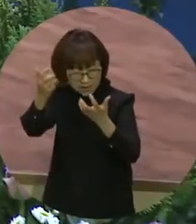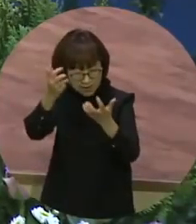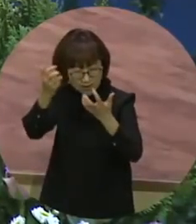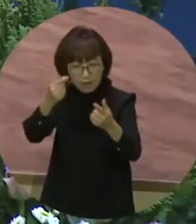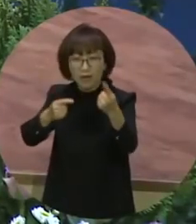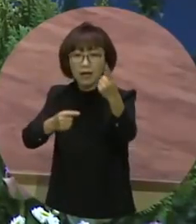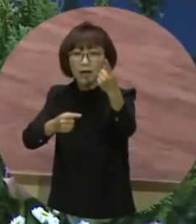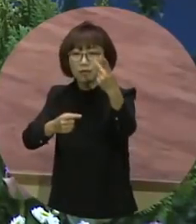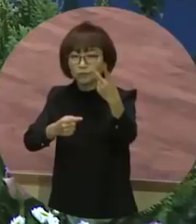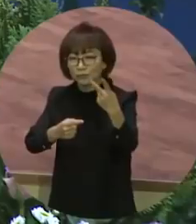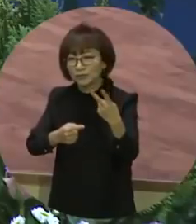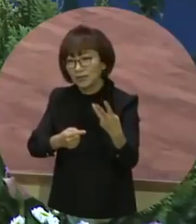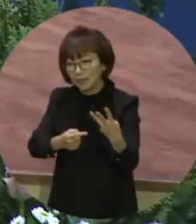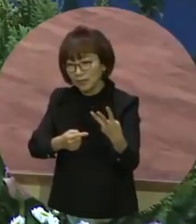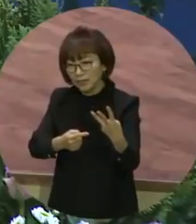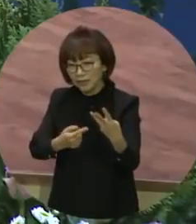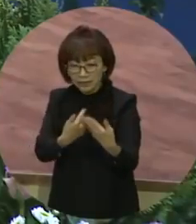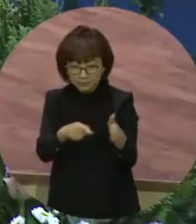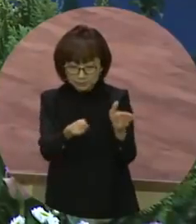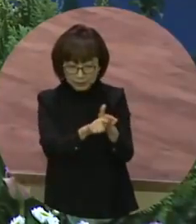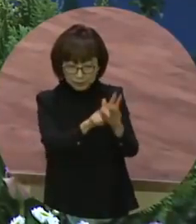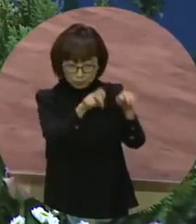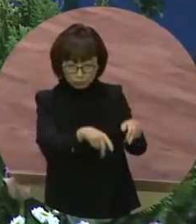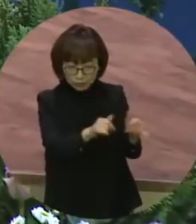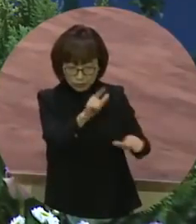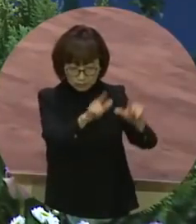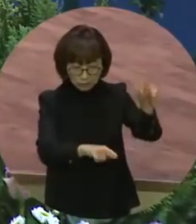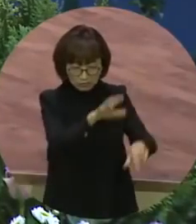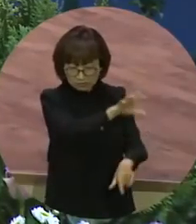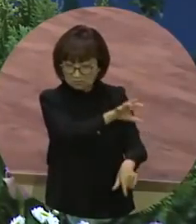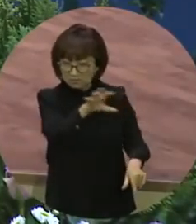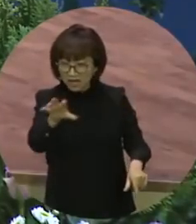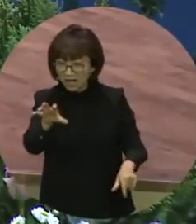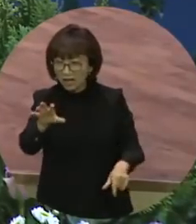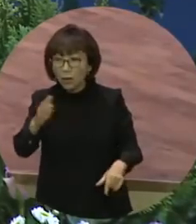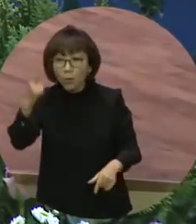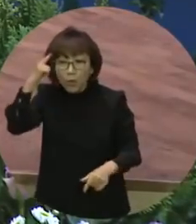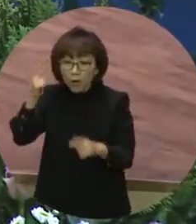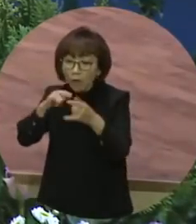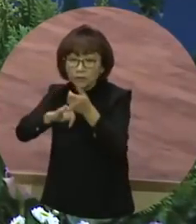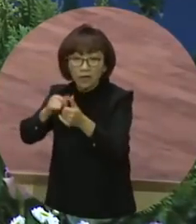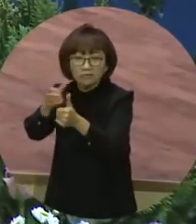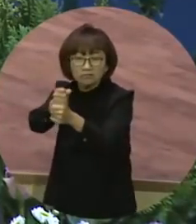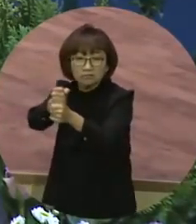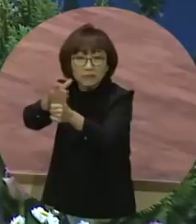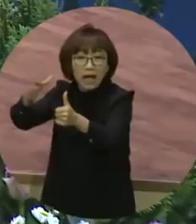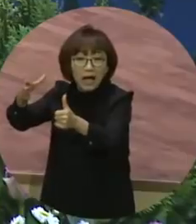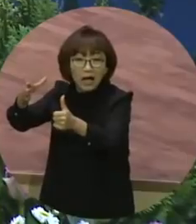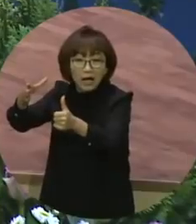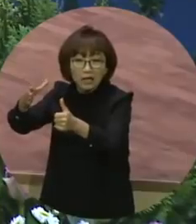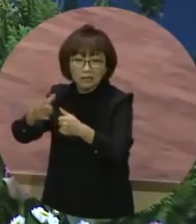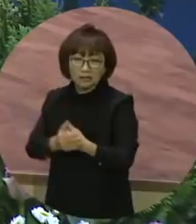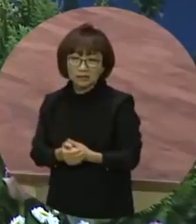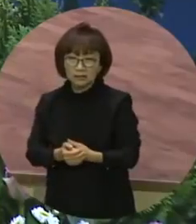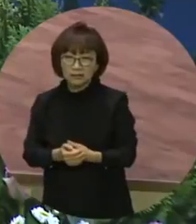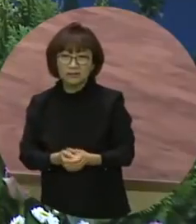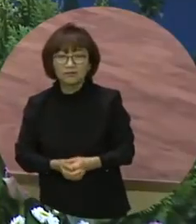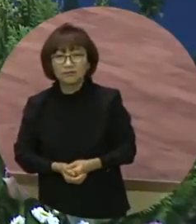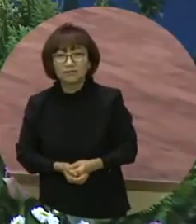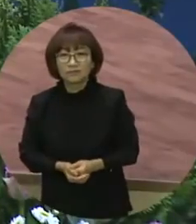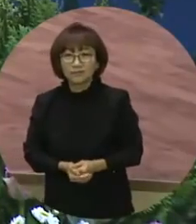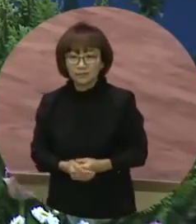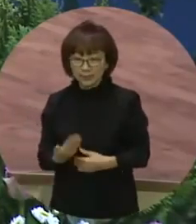싹 세상적으로 불신자하고 똑같이 빠져버려요. 예수 믿으면서 거의 다 그래. 거의 다 예수 믿으면서도 가만히